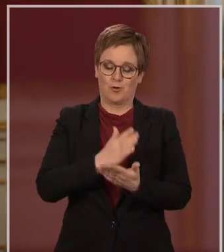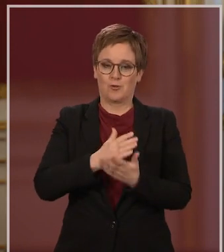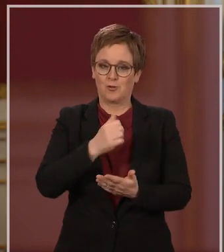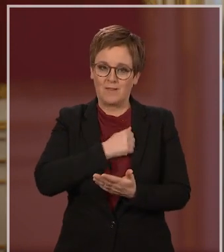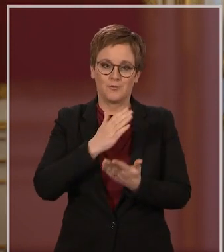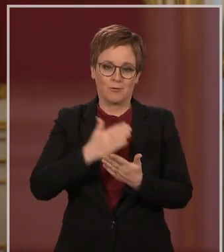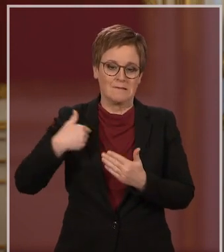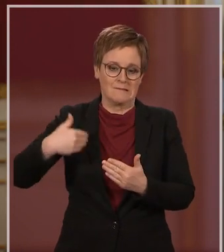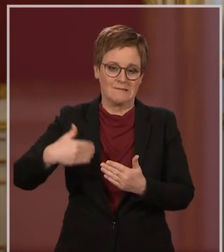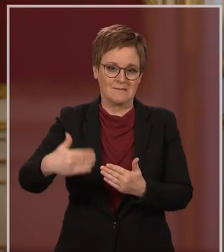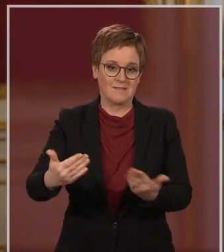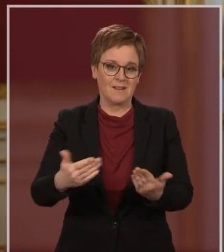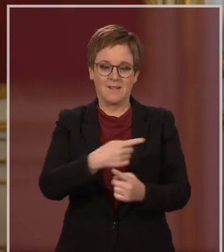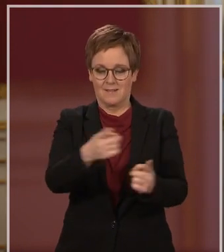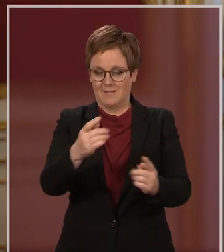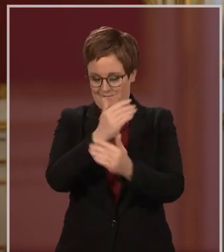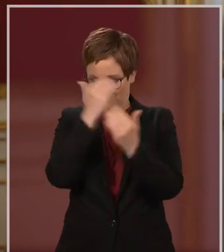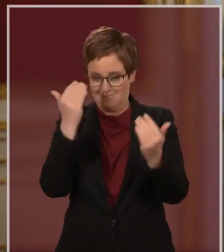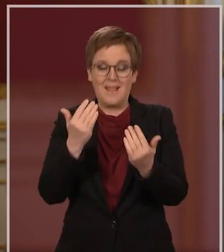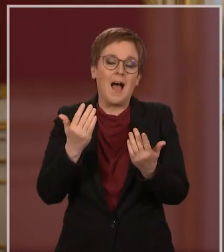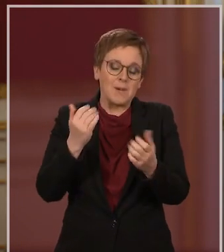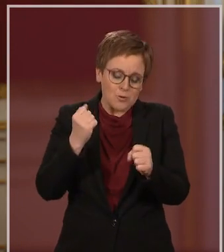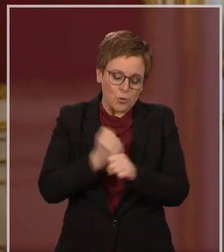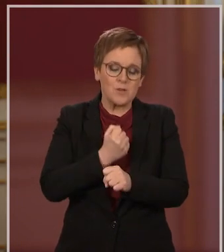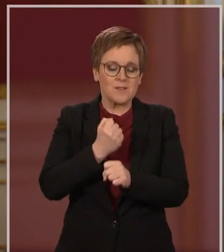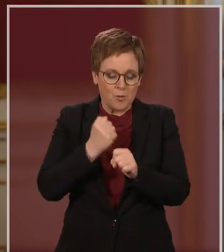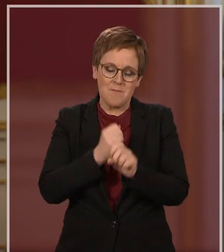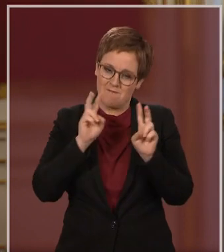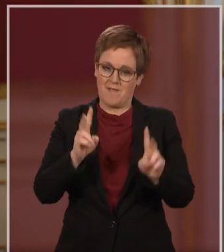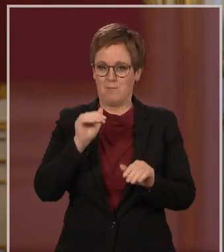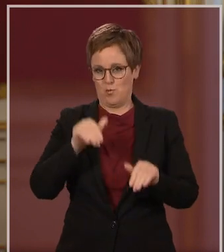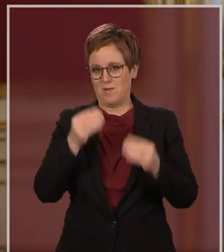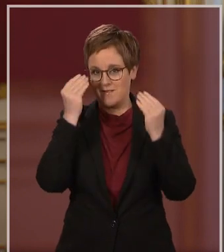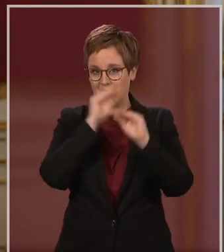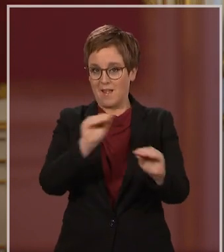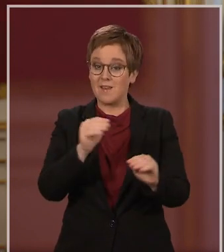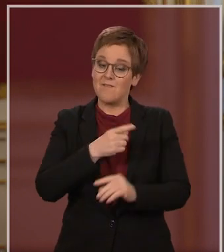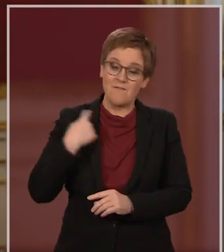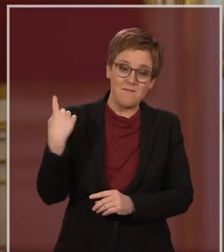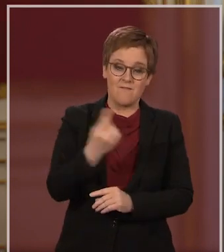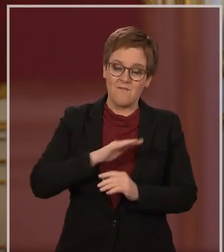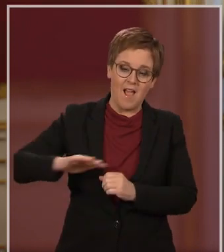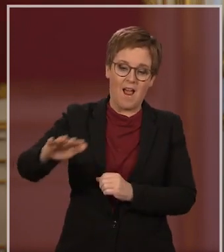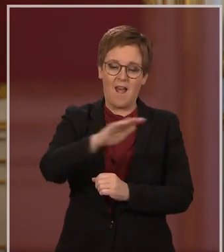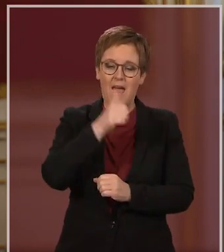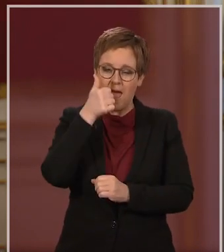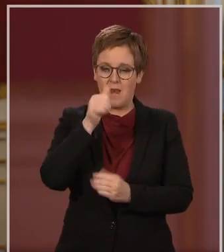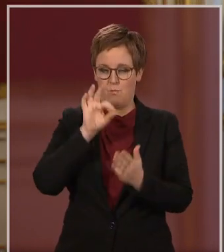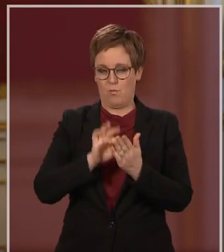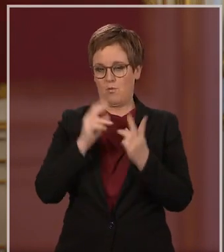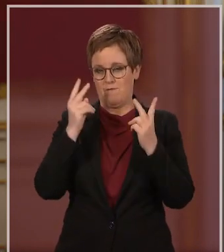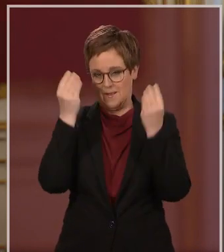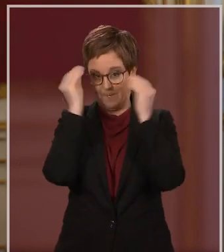hin« sage. Aber trotzdem muss und möchte ich uns alle an eines